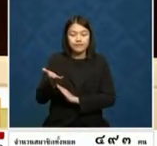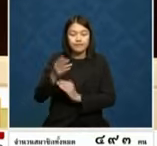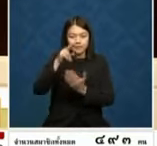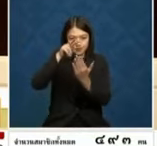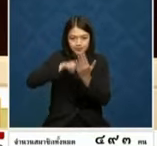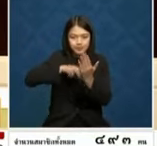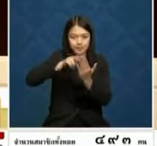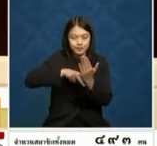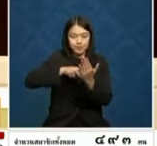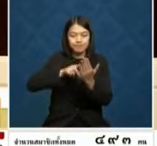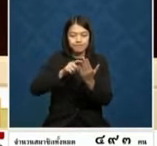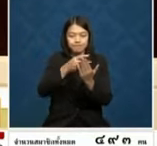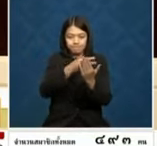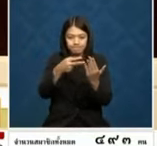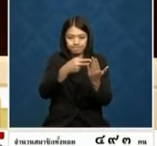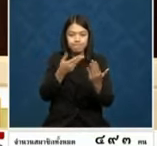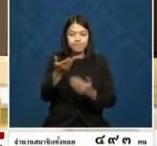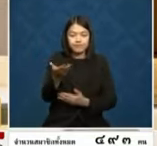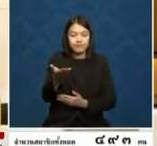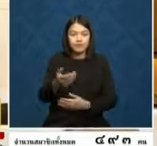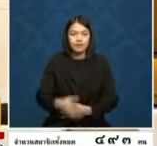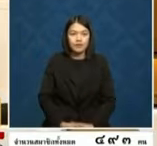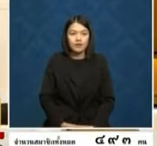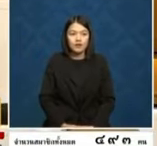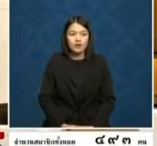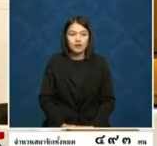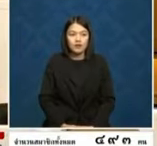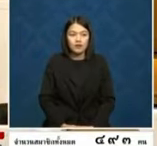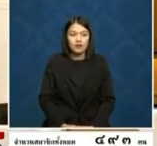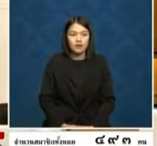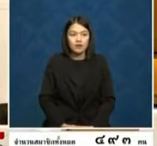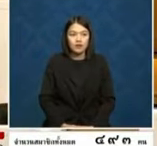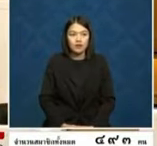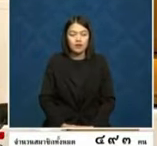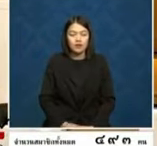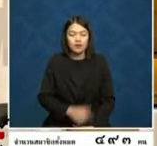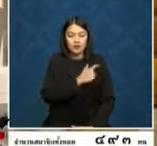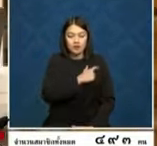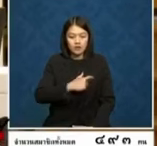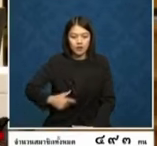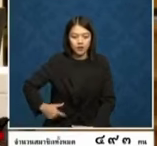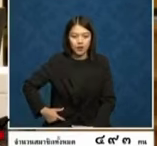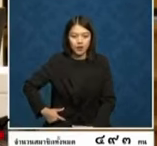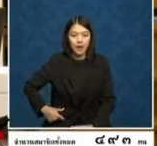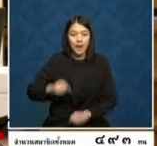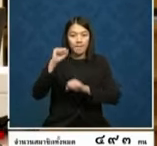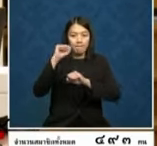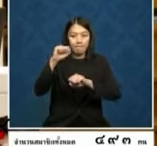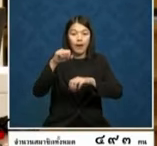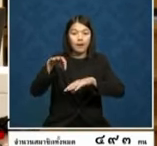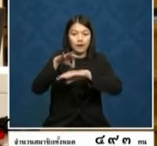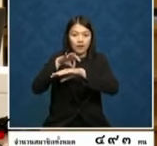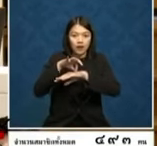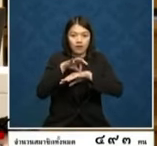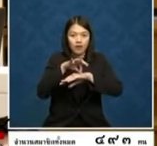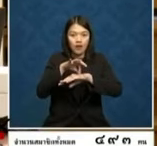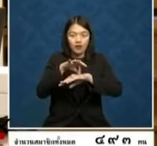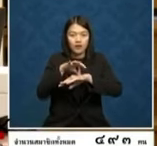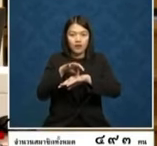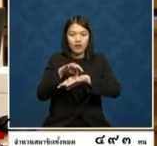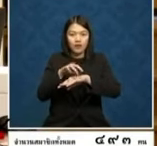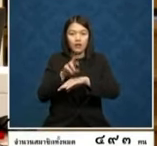พระบรมราชองการครับพระบรมราชโองการประกาศแต่งตั้ง